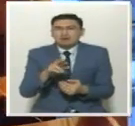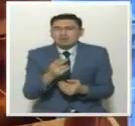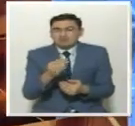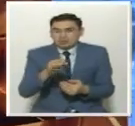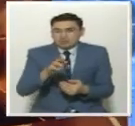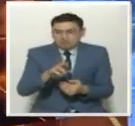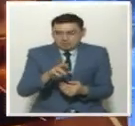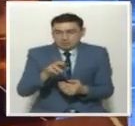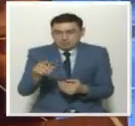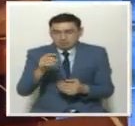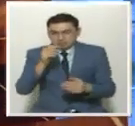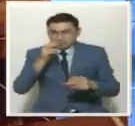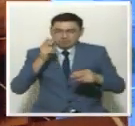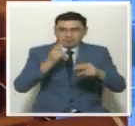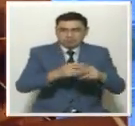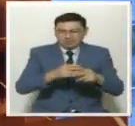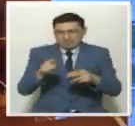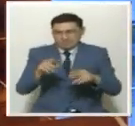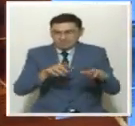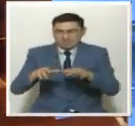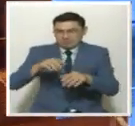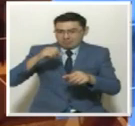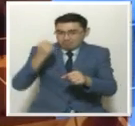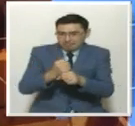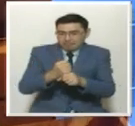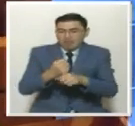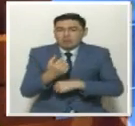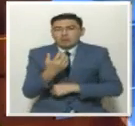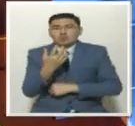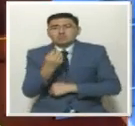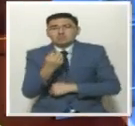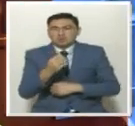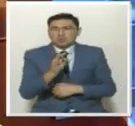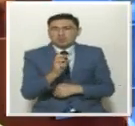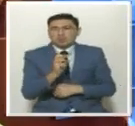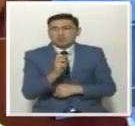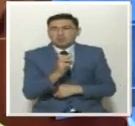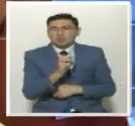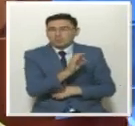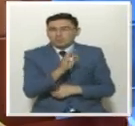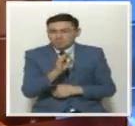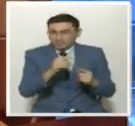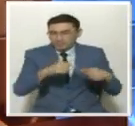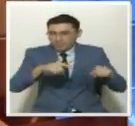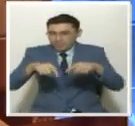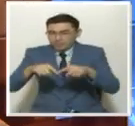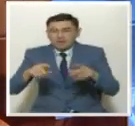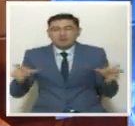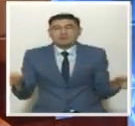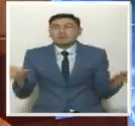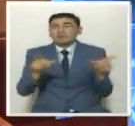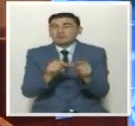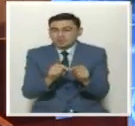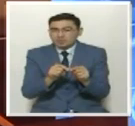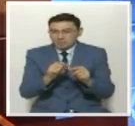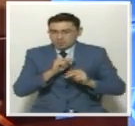қалалар мен аудандар әкімдері қоғамдық пікір көшбасшыларын қоғамдық бірлестіктерді сондай-ақ мүдделі мемлекеттік органдарды тарта отырып халықтық